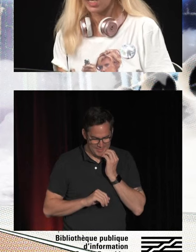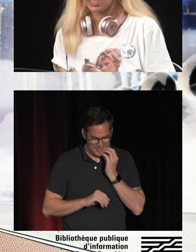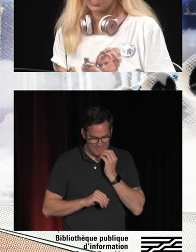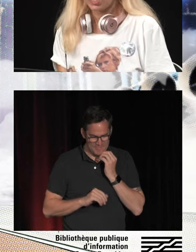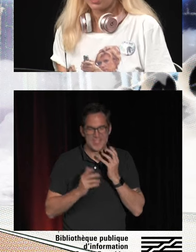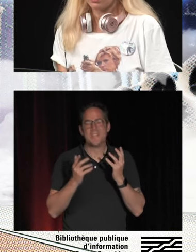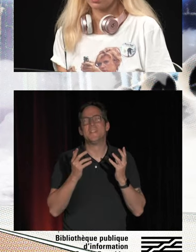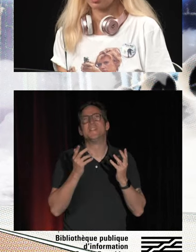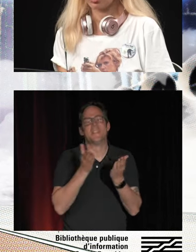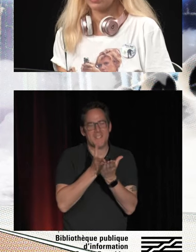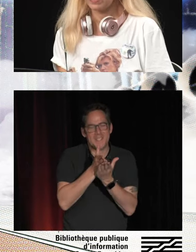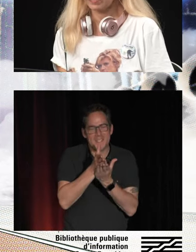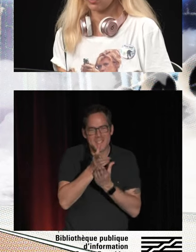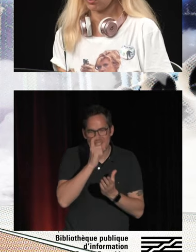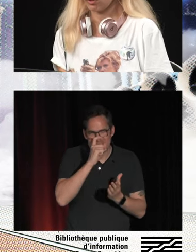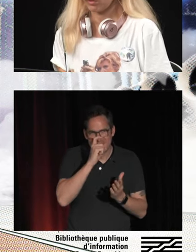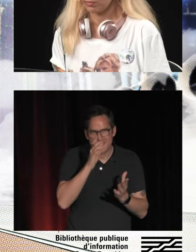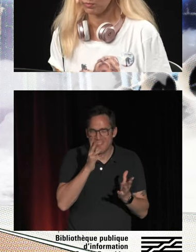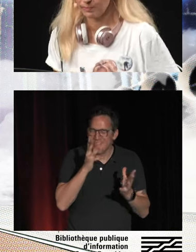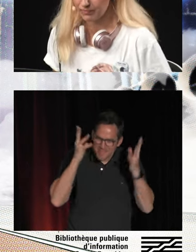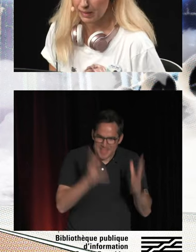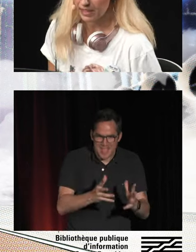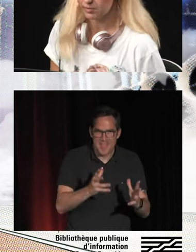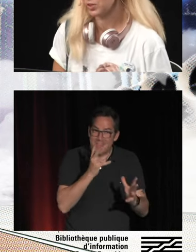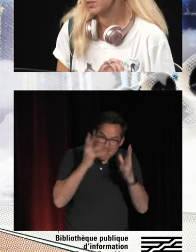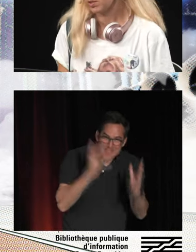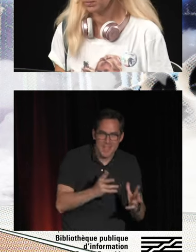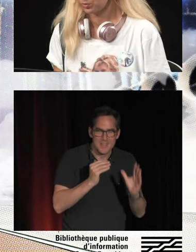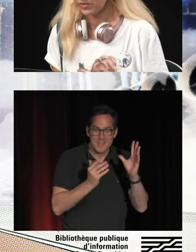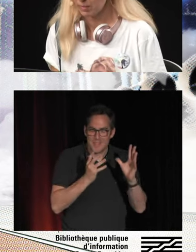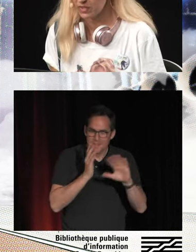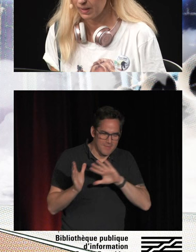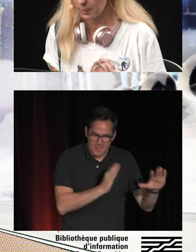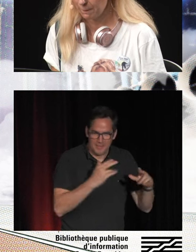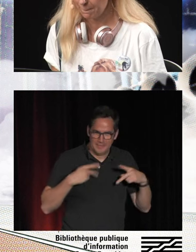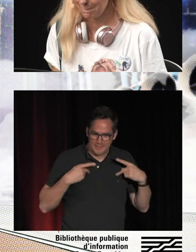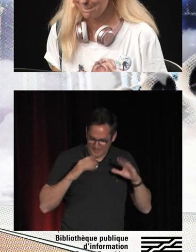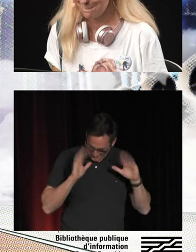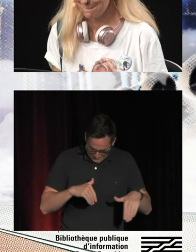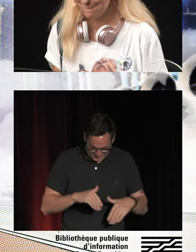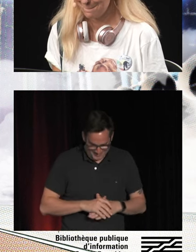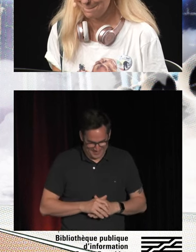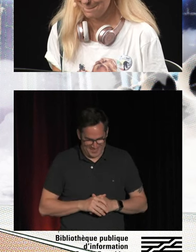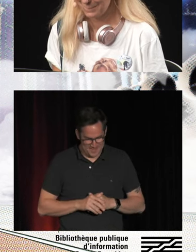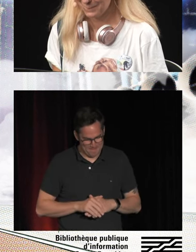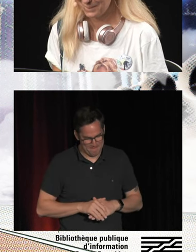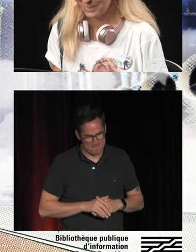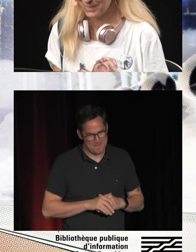passé. Oh, je déteste ce jeu, j'en peux plus. C'est pas grave, on est vivant. Écoutez, c'est le principal.